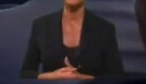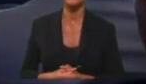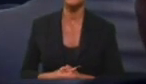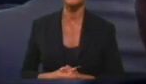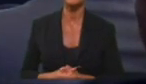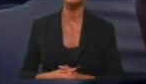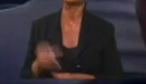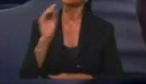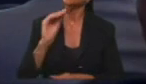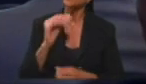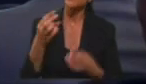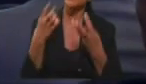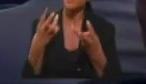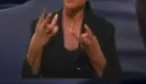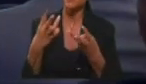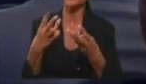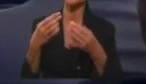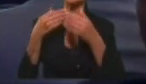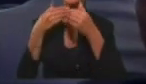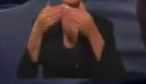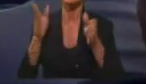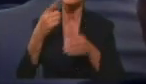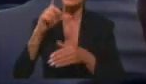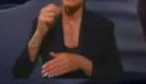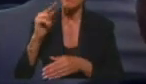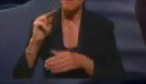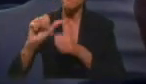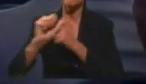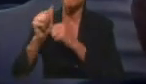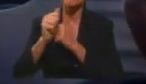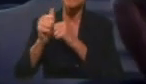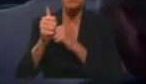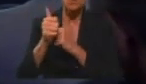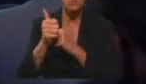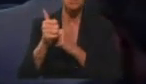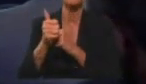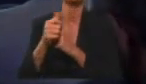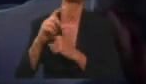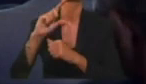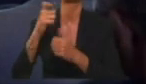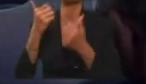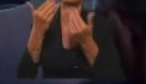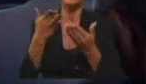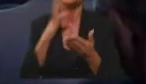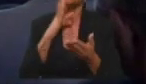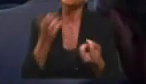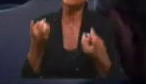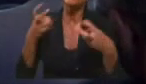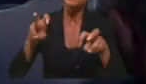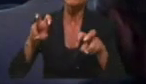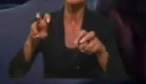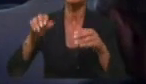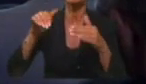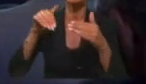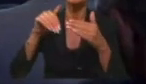No i co jeszcze jest ważne? Otwarcie danych powoduje, że możliwe staje się tworzenie tak zwanych